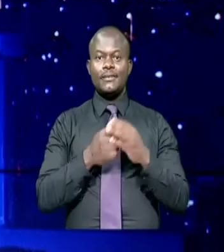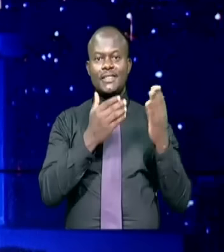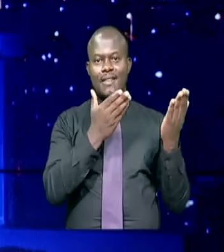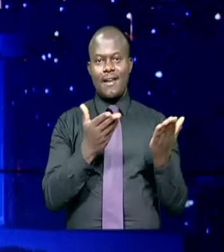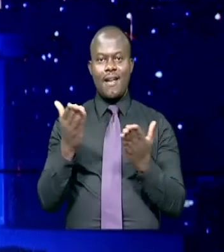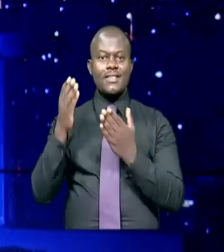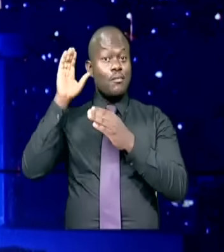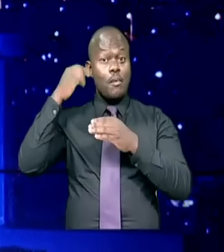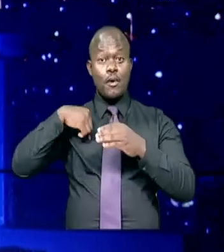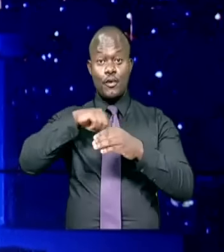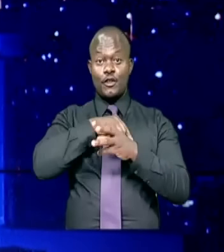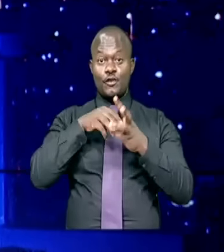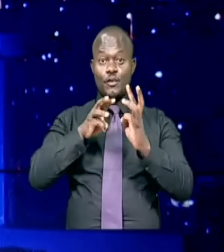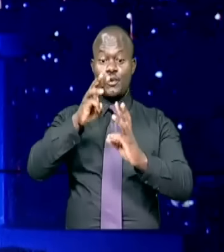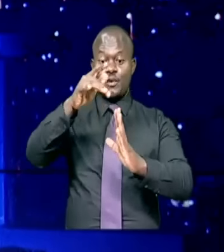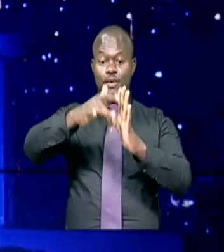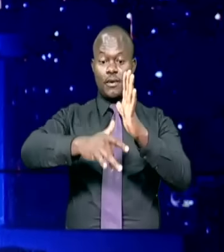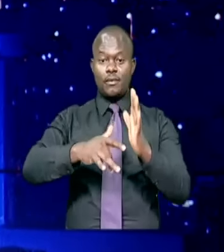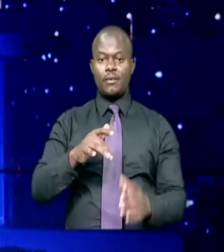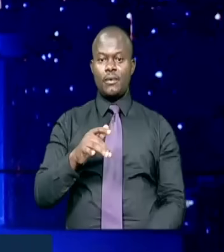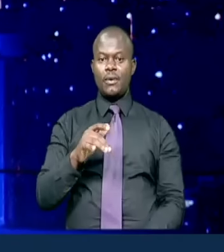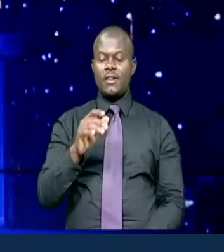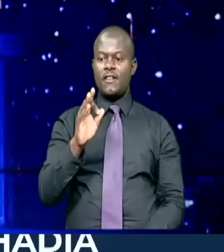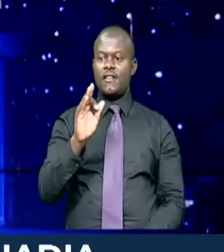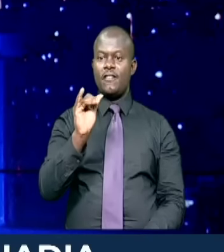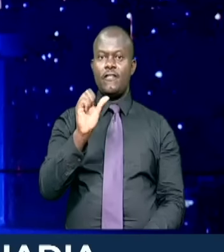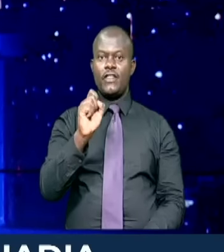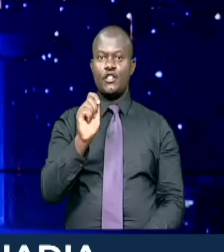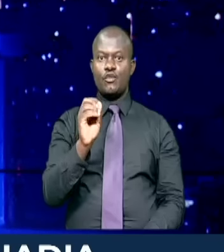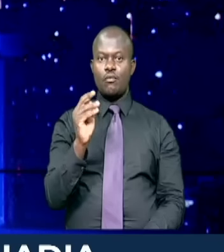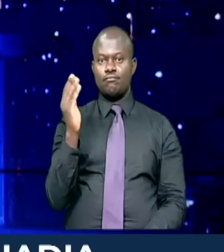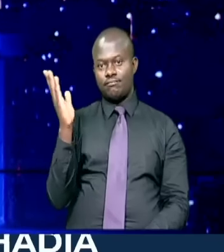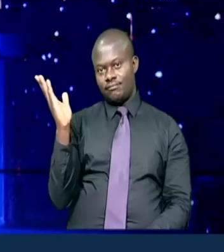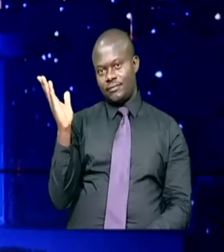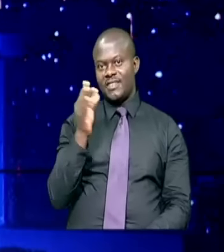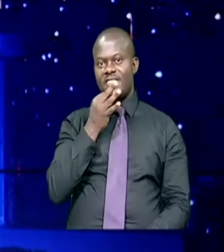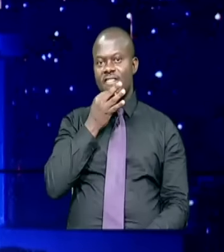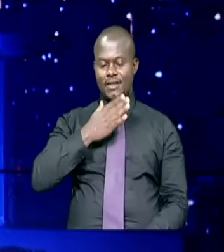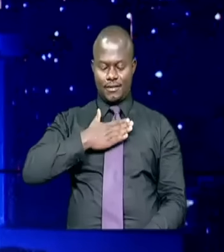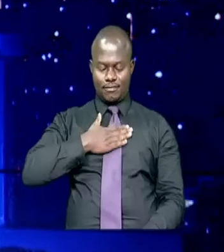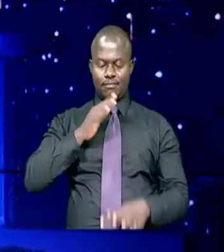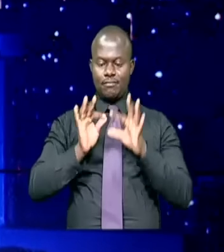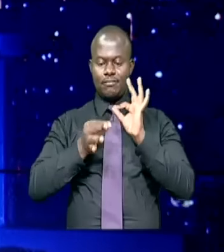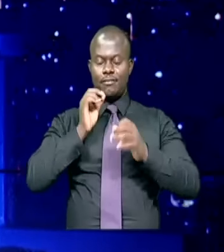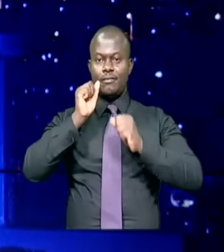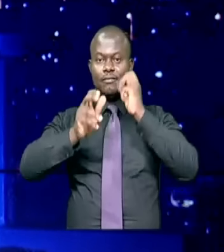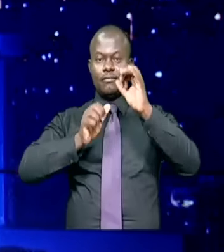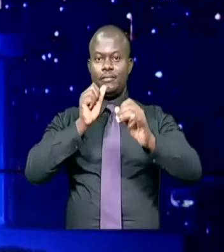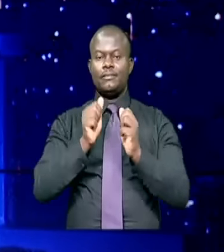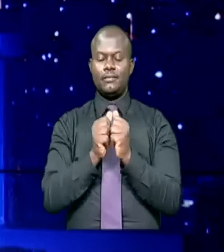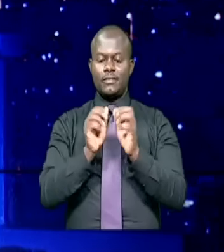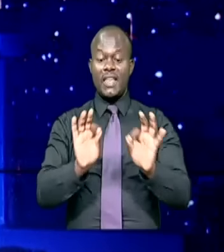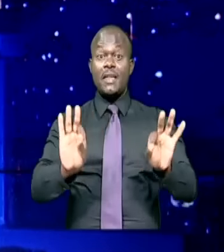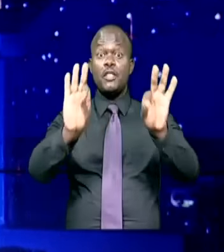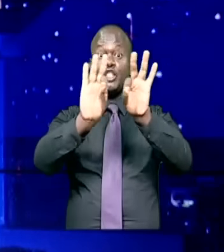Ikaze mu makuru yacu ku buryo burambuye nge ugiye kuyabagezaho ndi Fiston Felix Habineza mfatanyije na Fidel Elizabeth Imbuto. Ibiciro